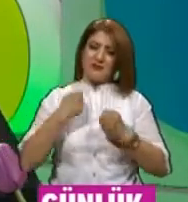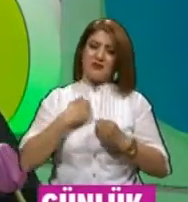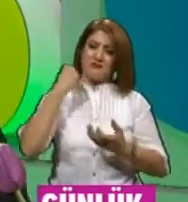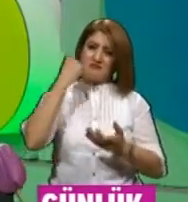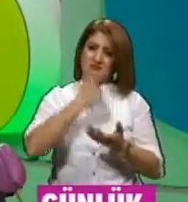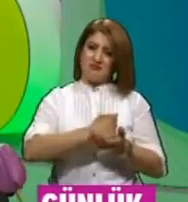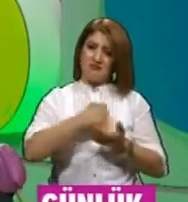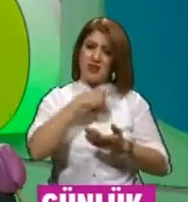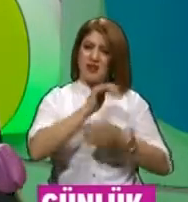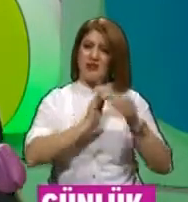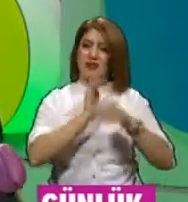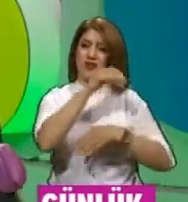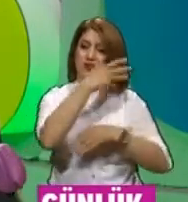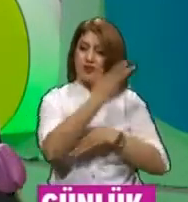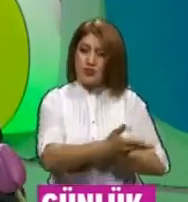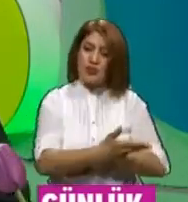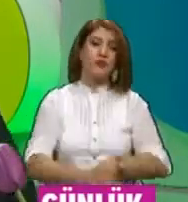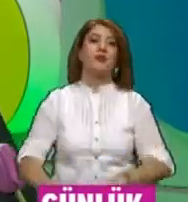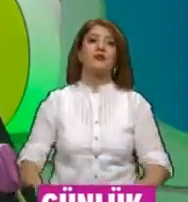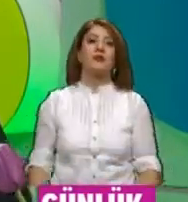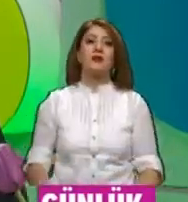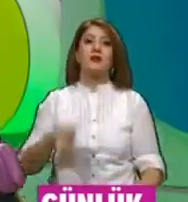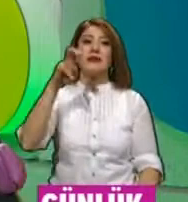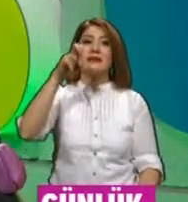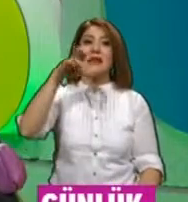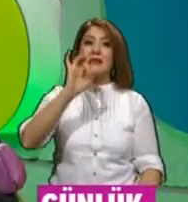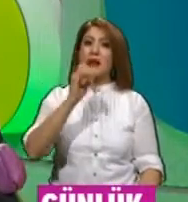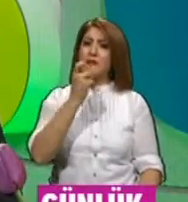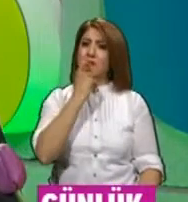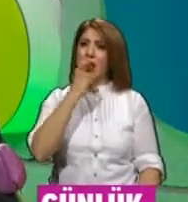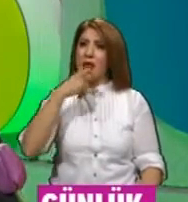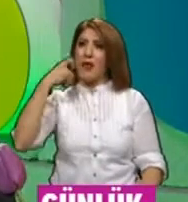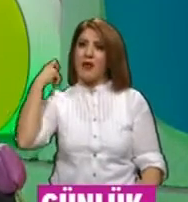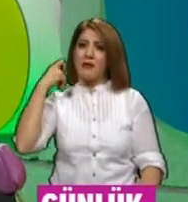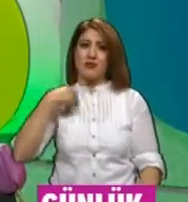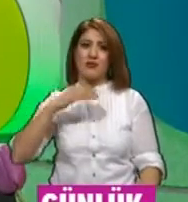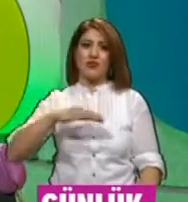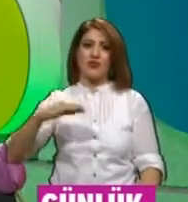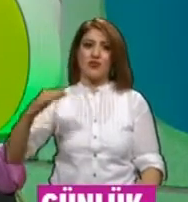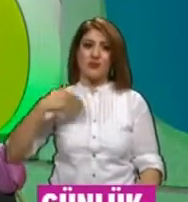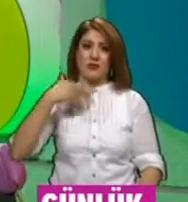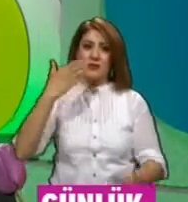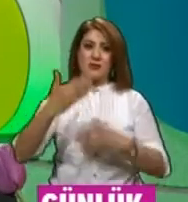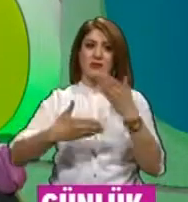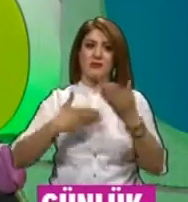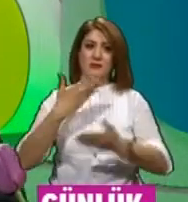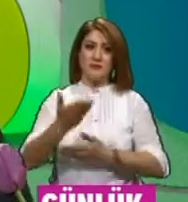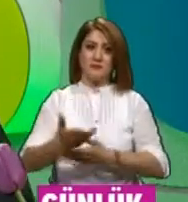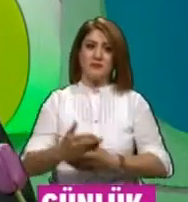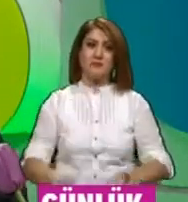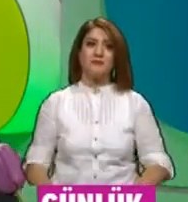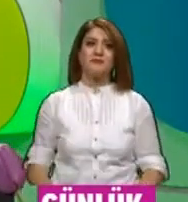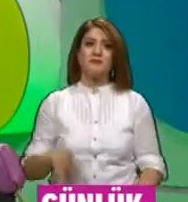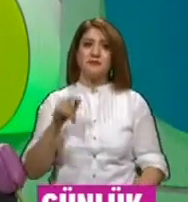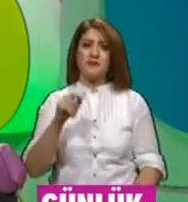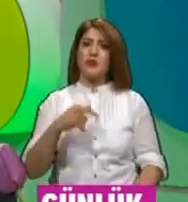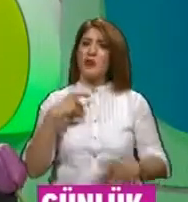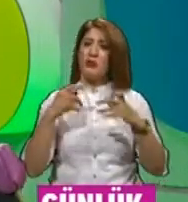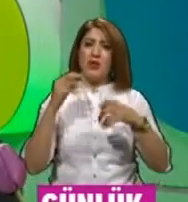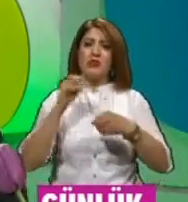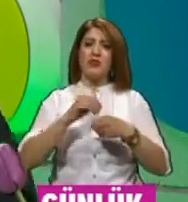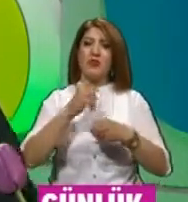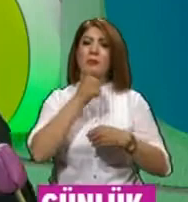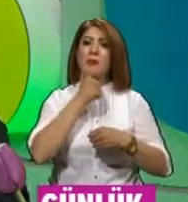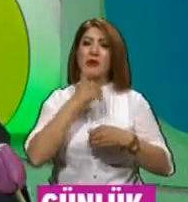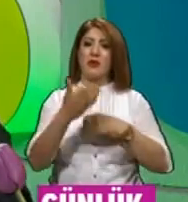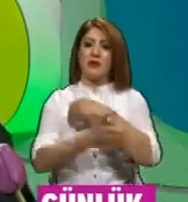oradaydınız. Yaz kış oradaydık. 80'li yıllardan bahsediyorum, çocukluk yılların. O pansiyonda babama yardım ederdim.